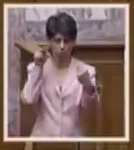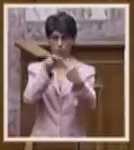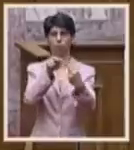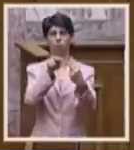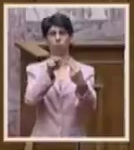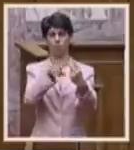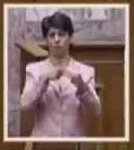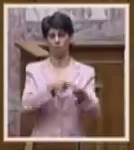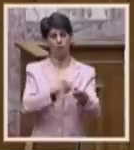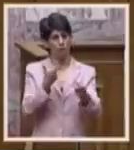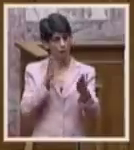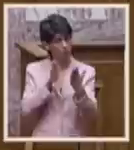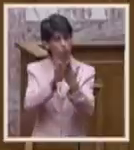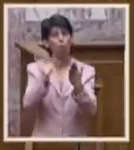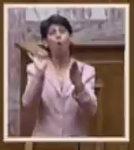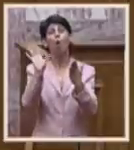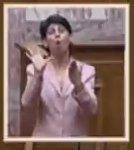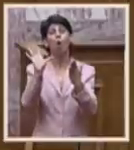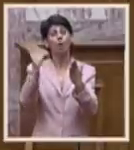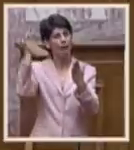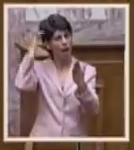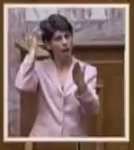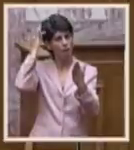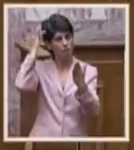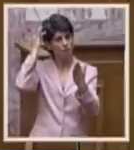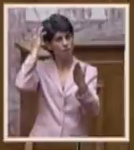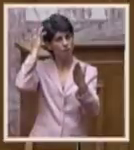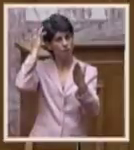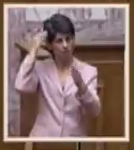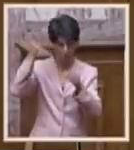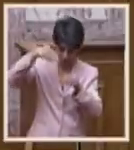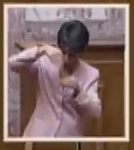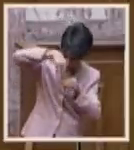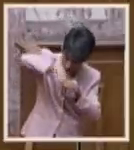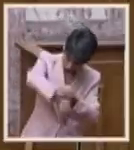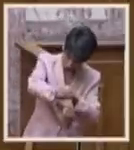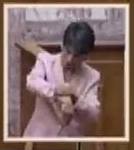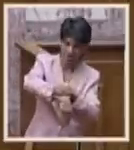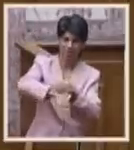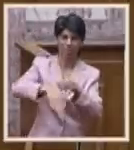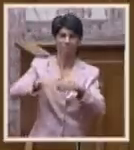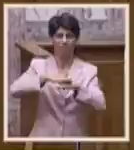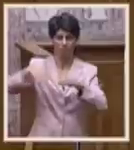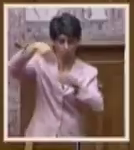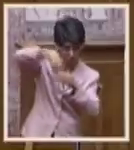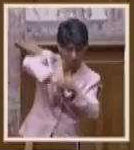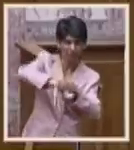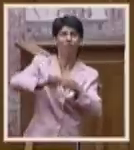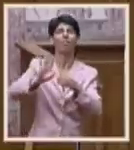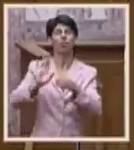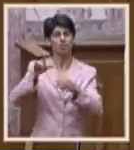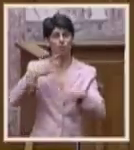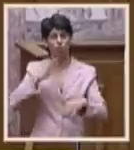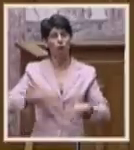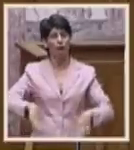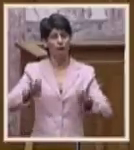να την αντιμετωπίσουμε όμως χωρίς να βάλουμε το κεφάλι στην άμμο. Γι' αυτό ξεκινήσαμε και πάλι, και αυτή